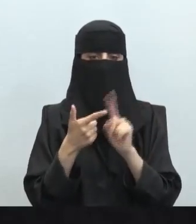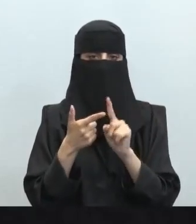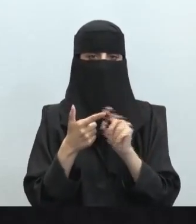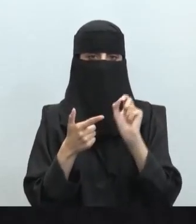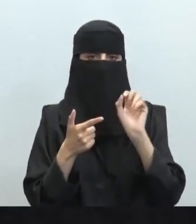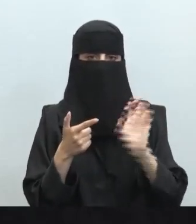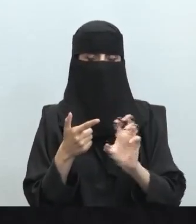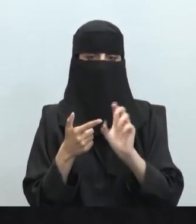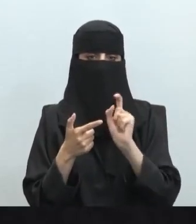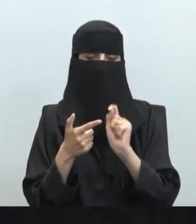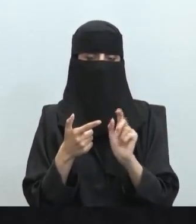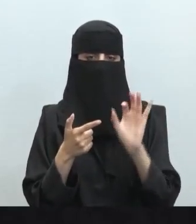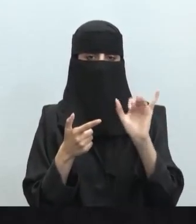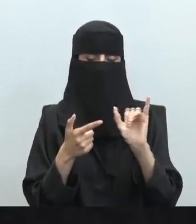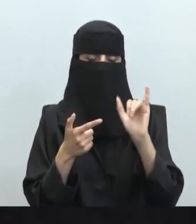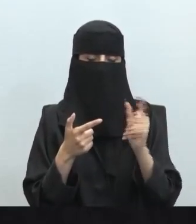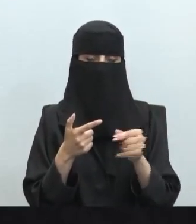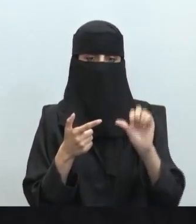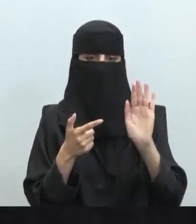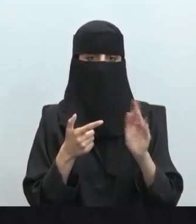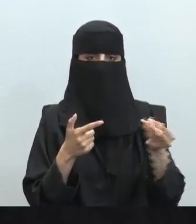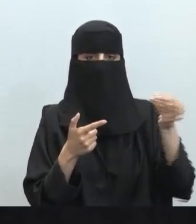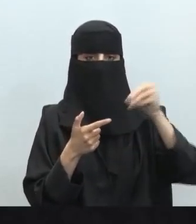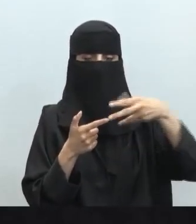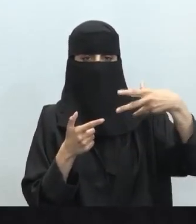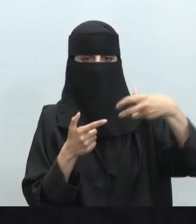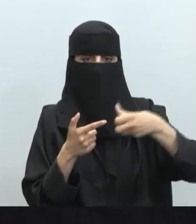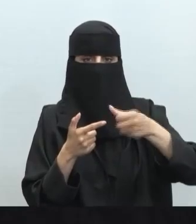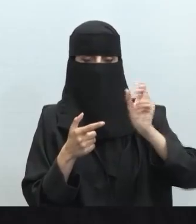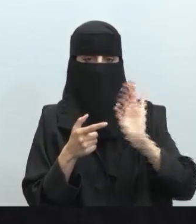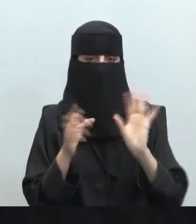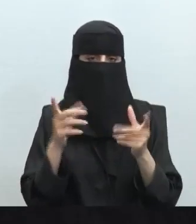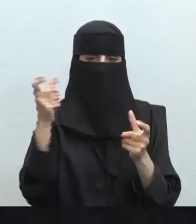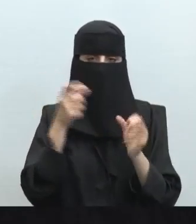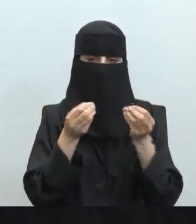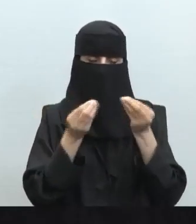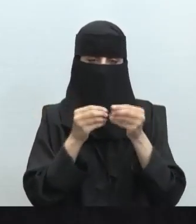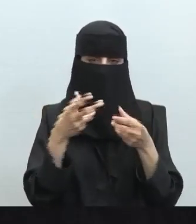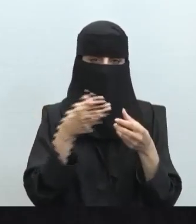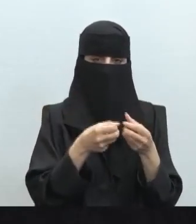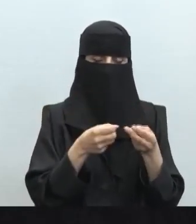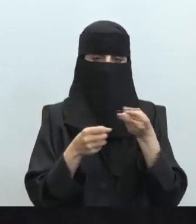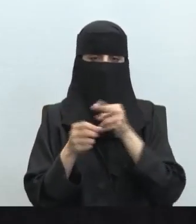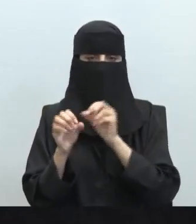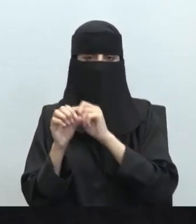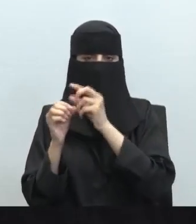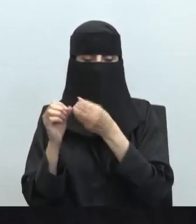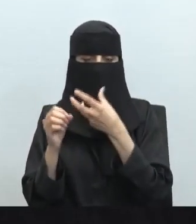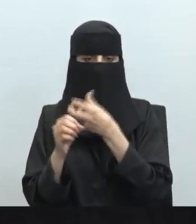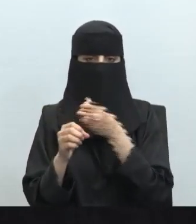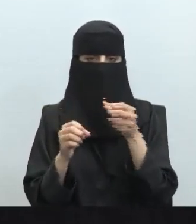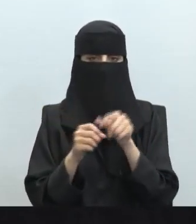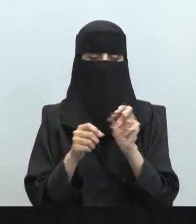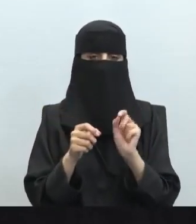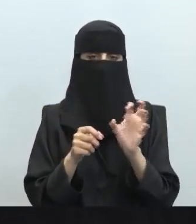الفيروس في الاول قاموا بحقن الماده الوراثيه بماده مشعه وفي الفيروس الثاني قاموا بحقن البروتين المغلف لهذا الفيروس كلنا نعلم ان